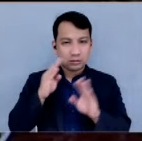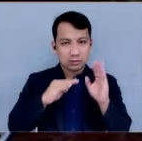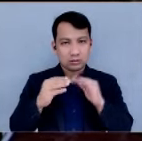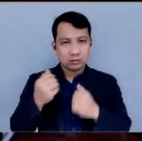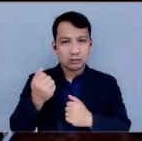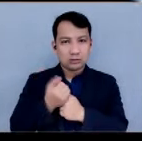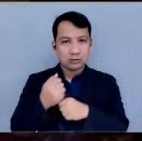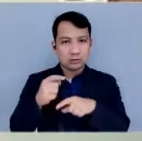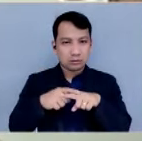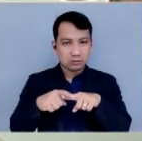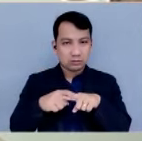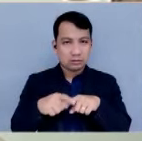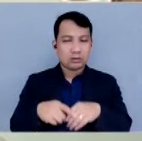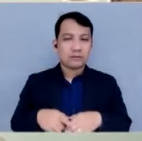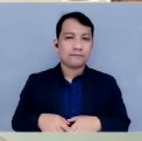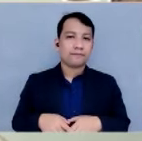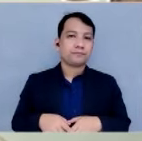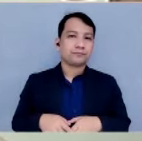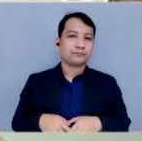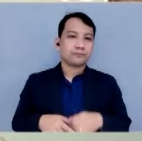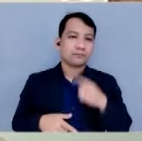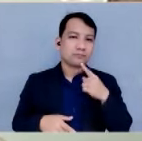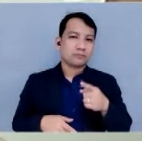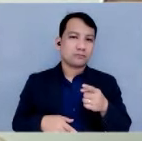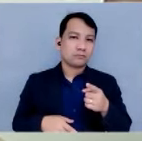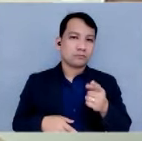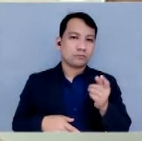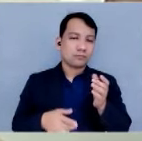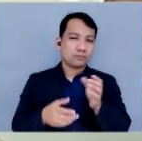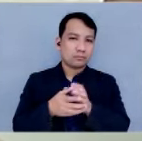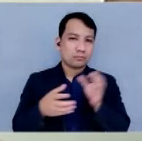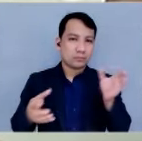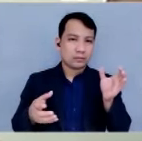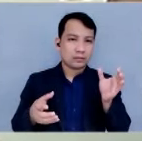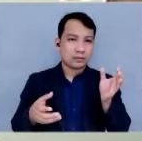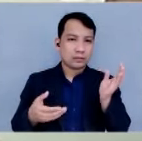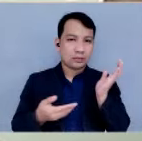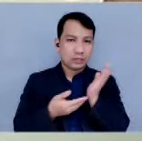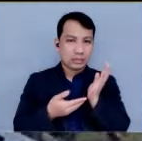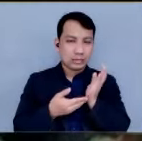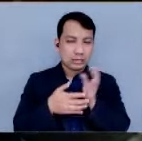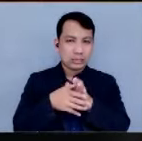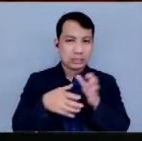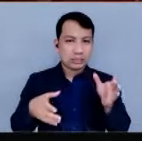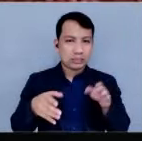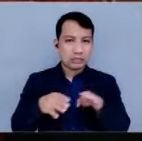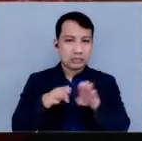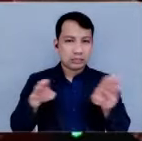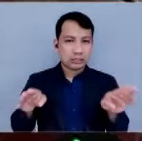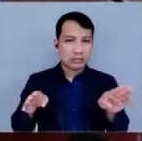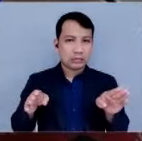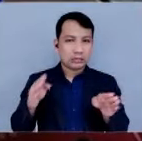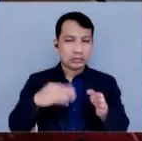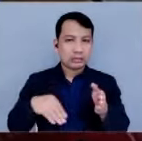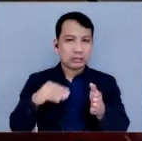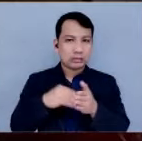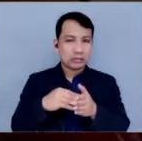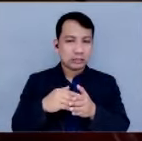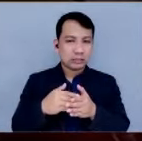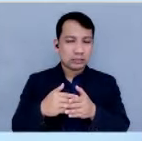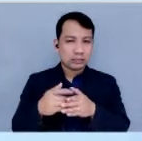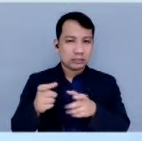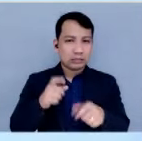kuryente. Kanina po natanggal kasi yung saksak at nung mag-open na muli siya at ino-operate, hindi kaagad